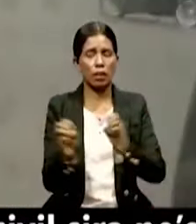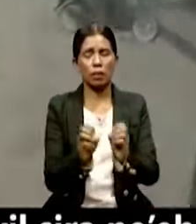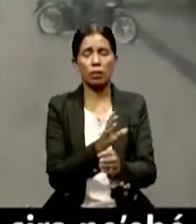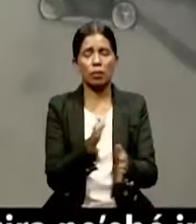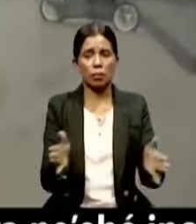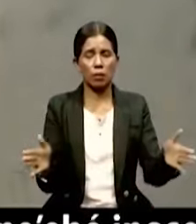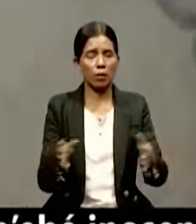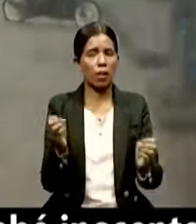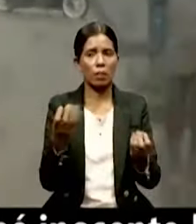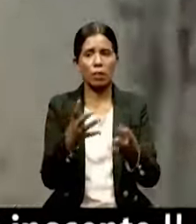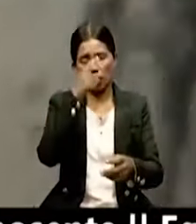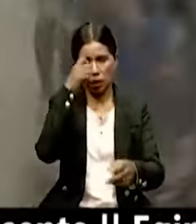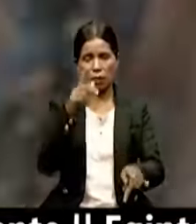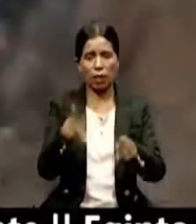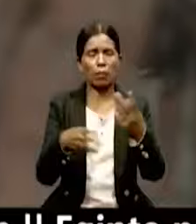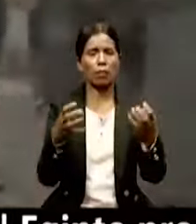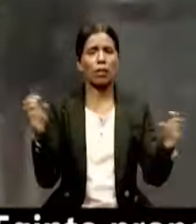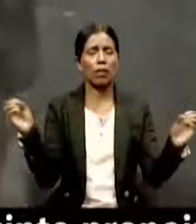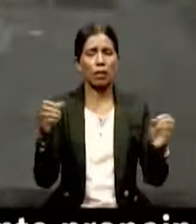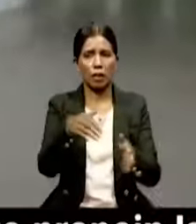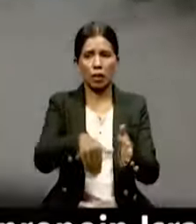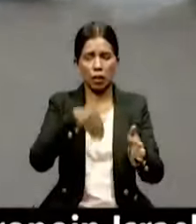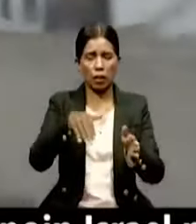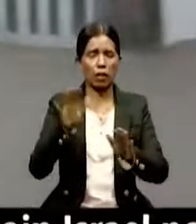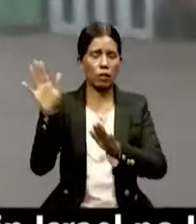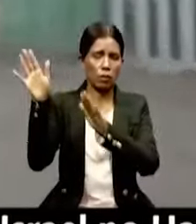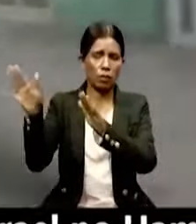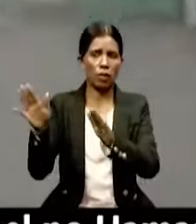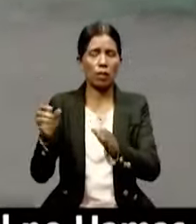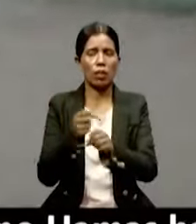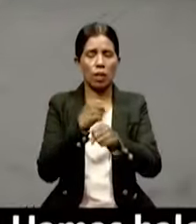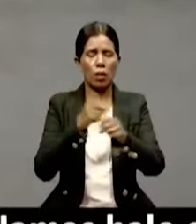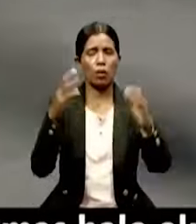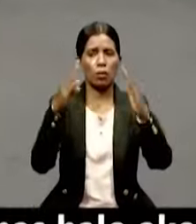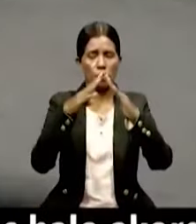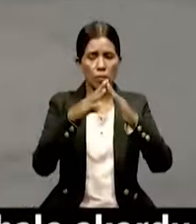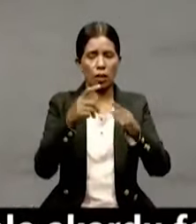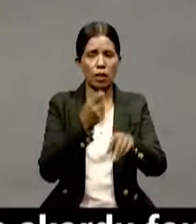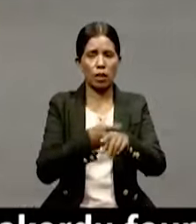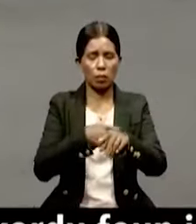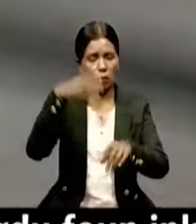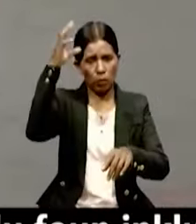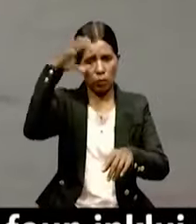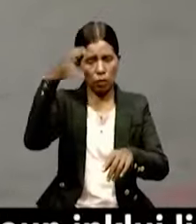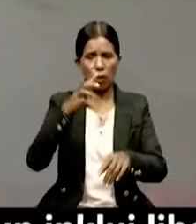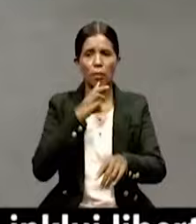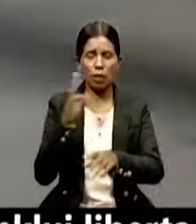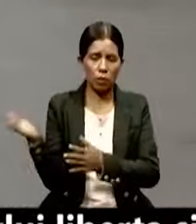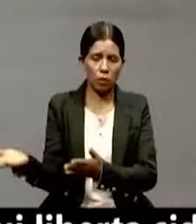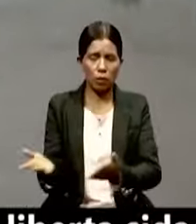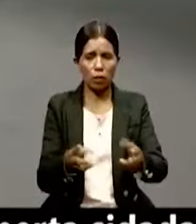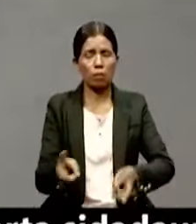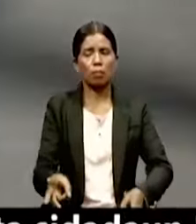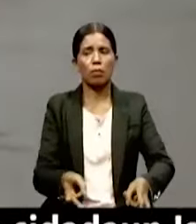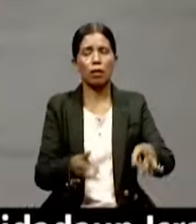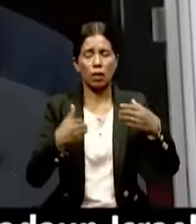suficiente mai betan ba komunidade barak make rai ya foho lolong hudi halo uma une tempo udan be lori hutu rai ne ba mota larang hudi